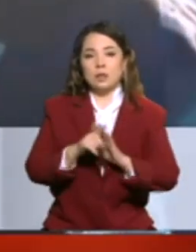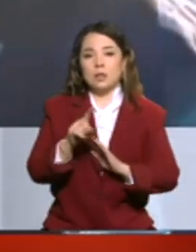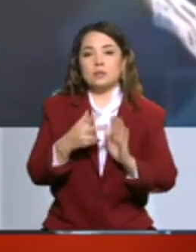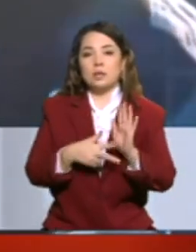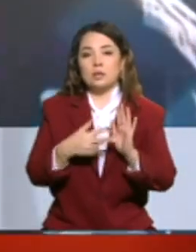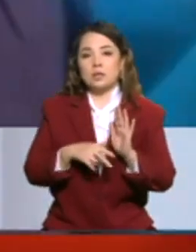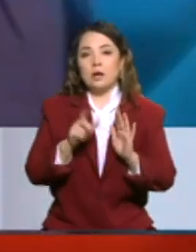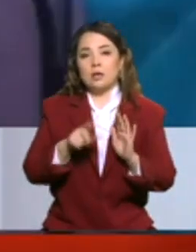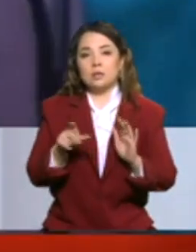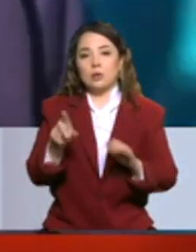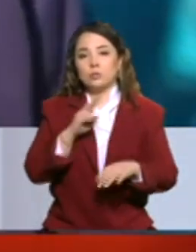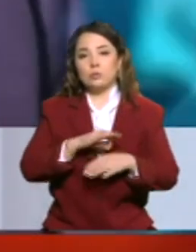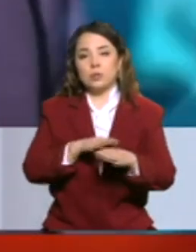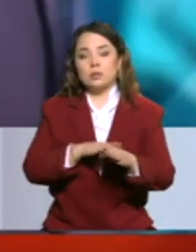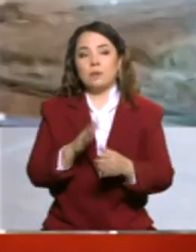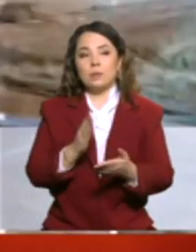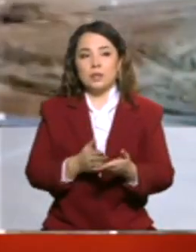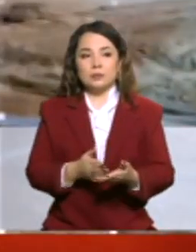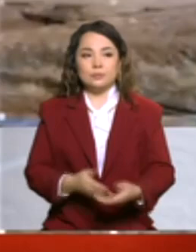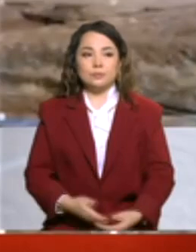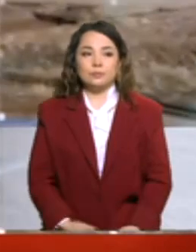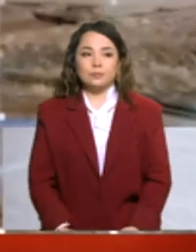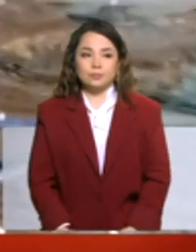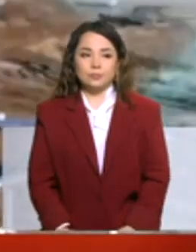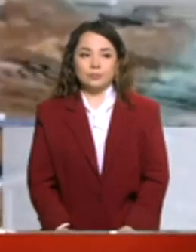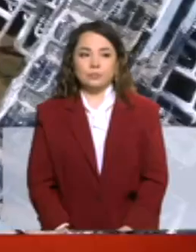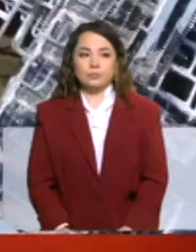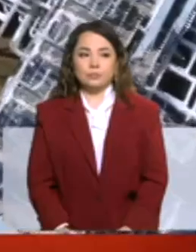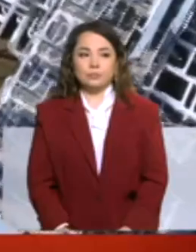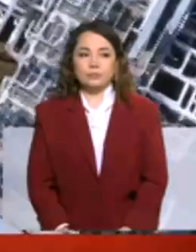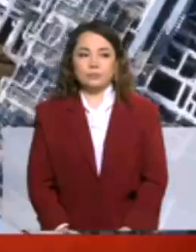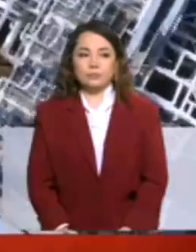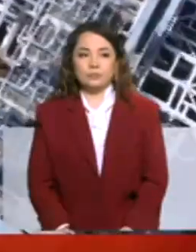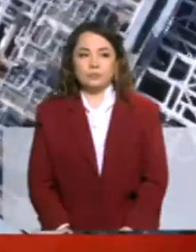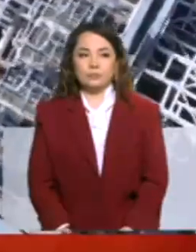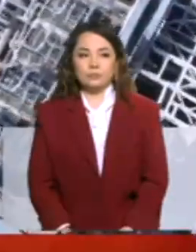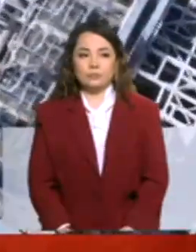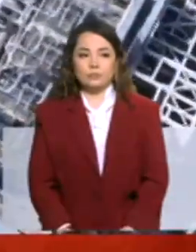80 адам еңбек етеді. Ардақ Мұратқызы, Қайырбек Ерболатұлы, Қазақстан ұлттық телеарнасы, Батыс Қазақстан облысы.